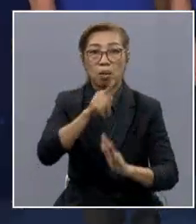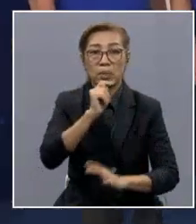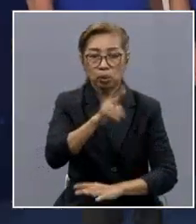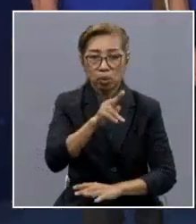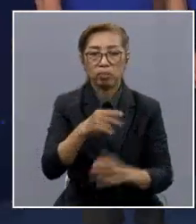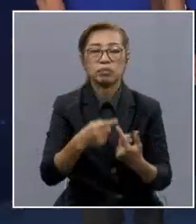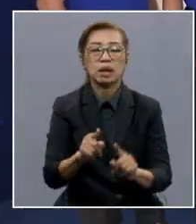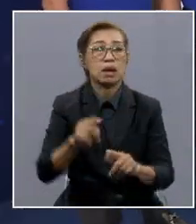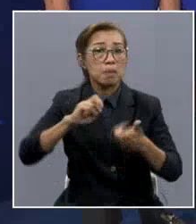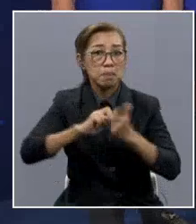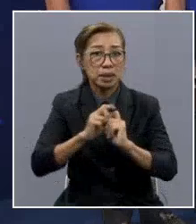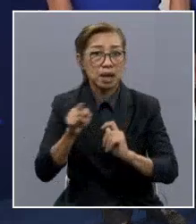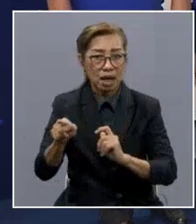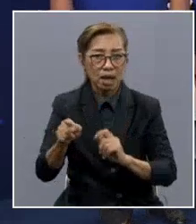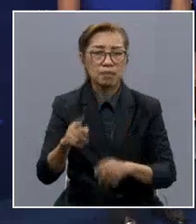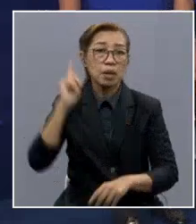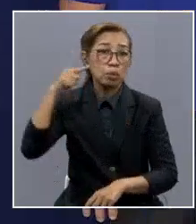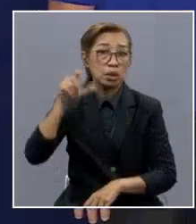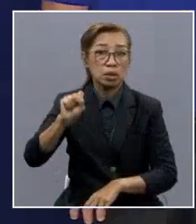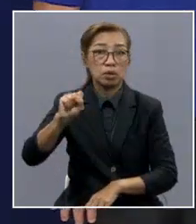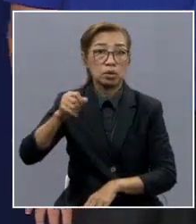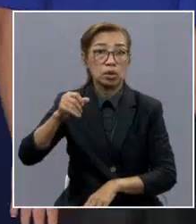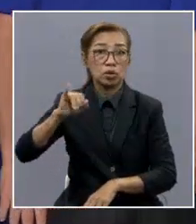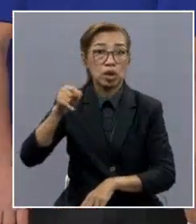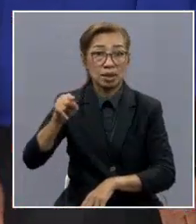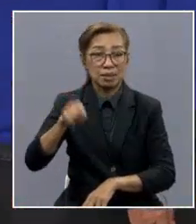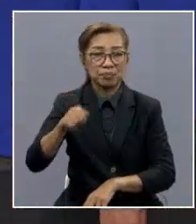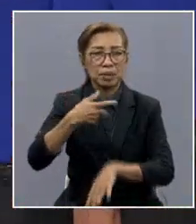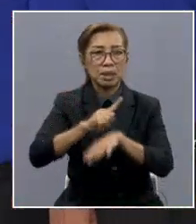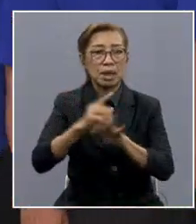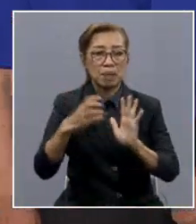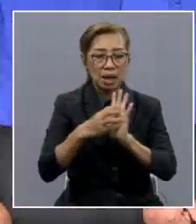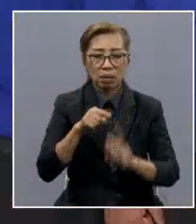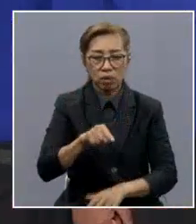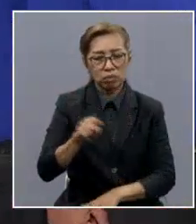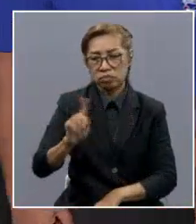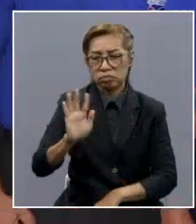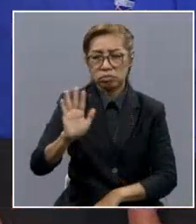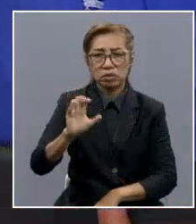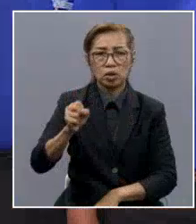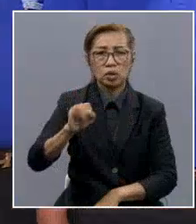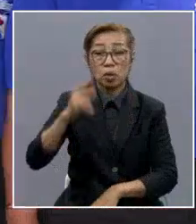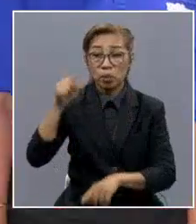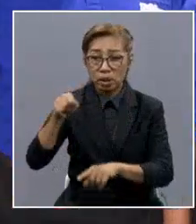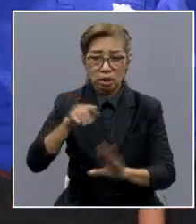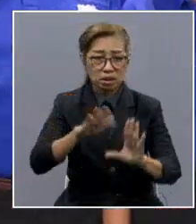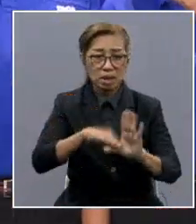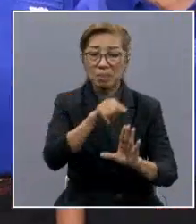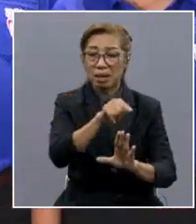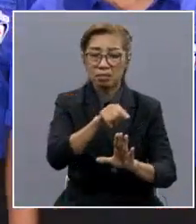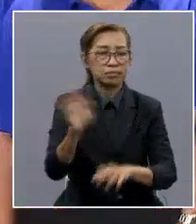ก็มีปัญหาประธานภาคกลางของพรรคเพื่อไทยมีมติให้สจ1เนี่ยไปลงสมัครสสเขตอำเภอหน